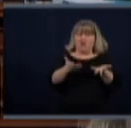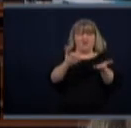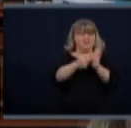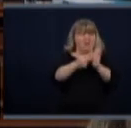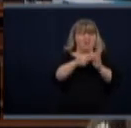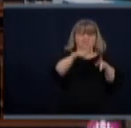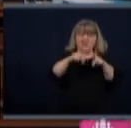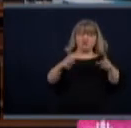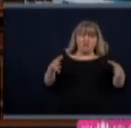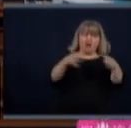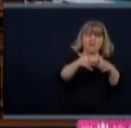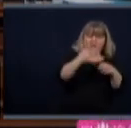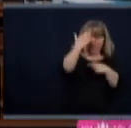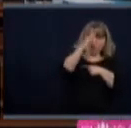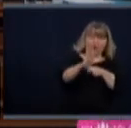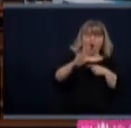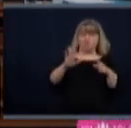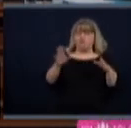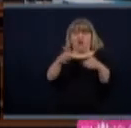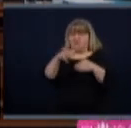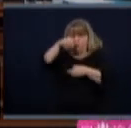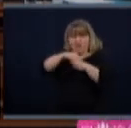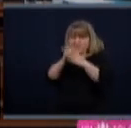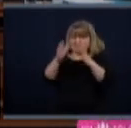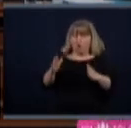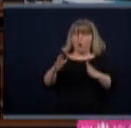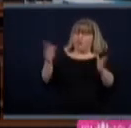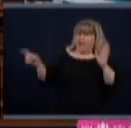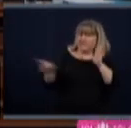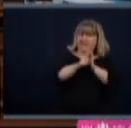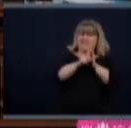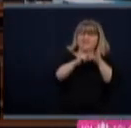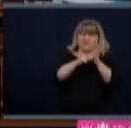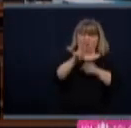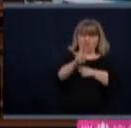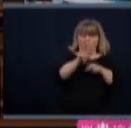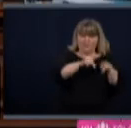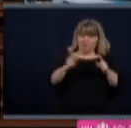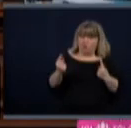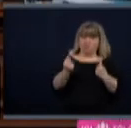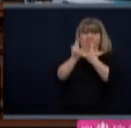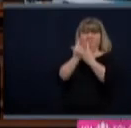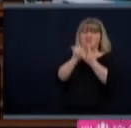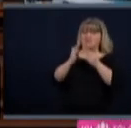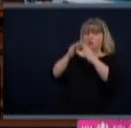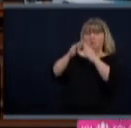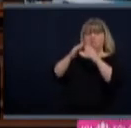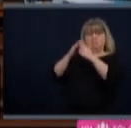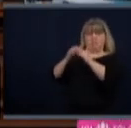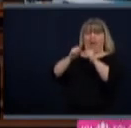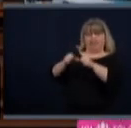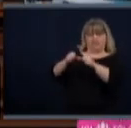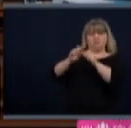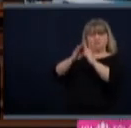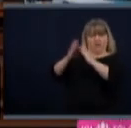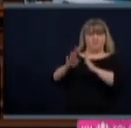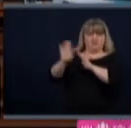extérieur est interdit? Donc, deux personnes ou plus de résidences différentes, là, ce n'est pas